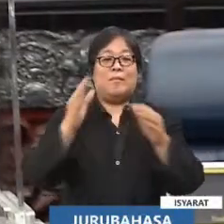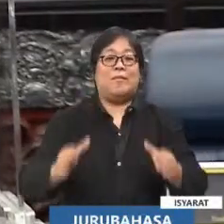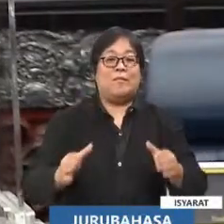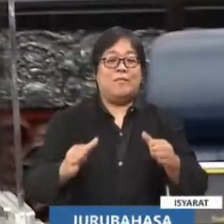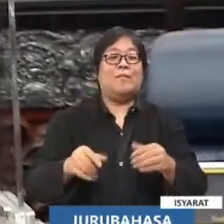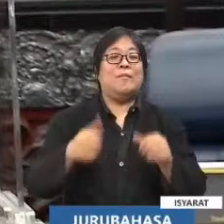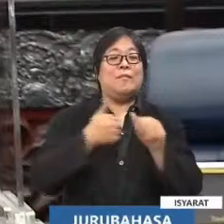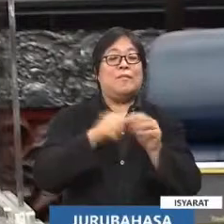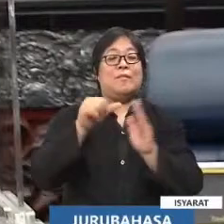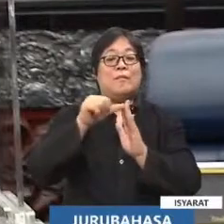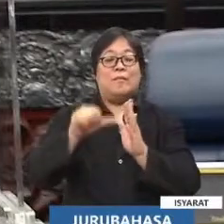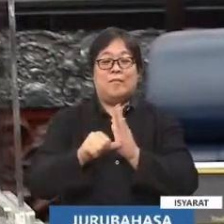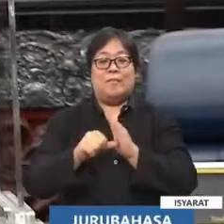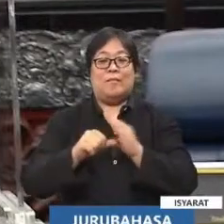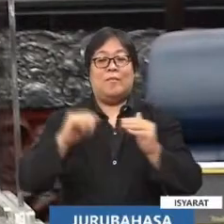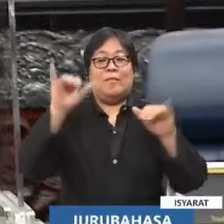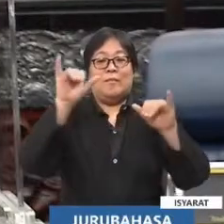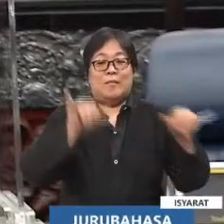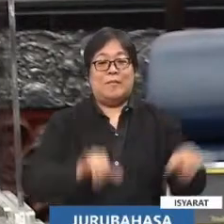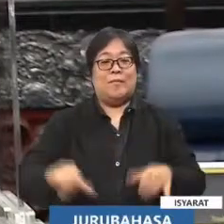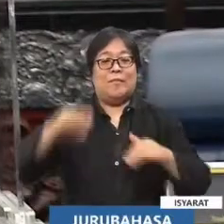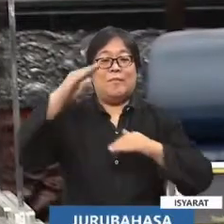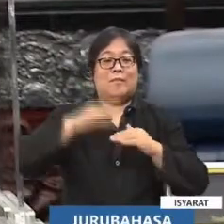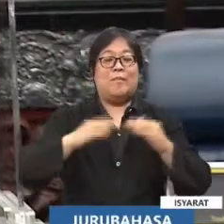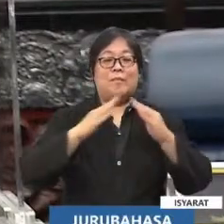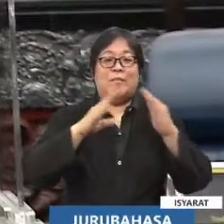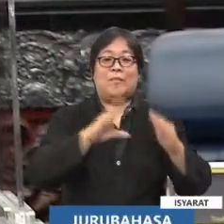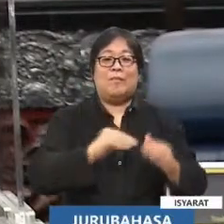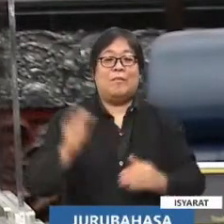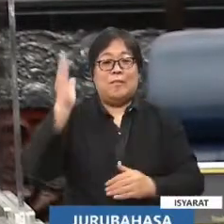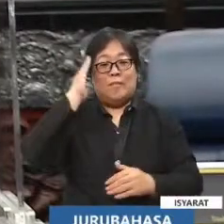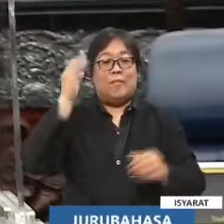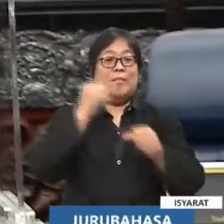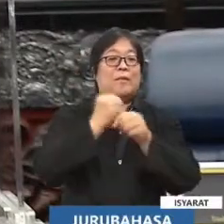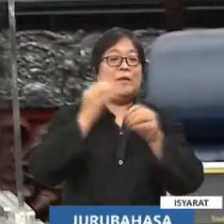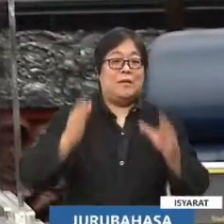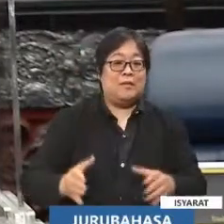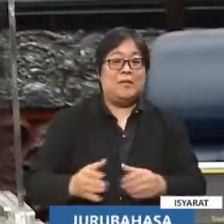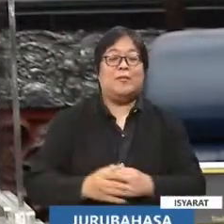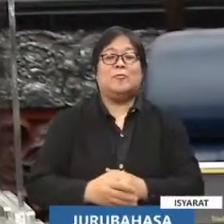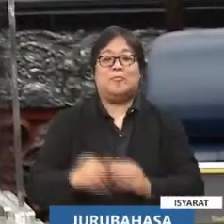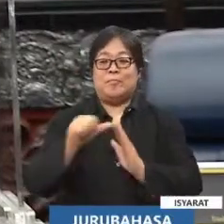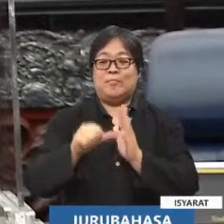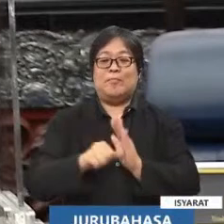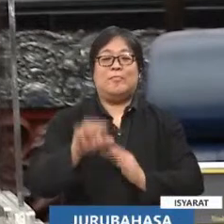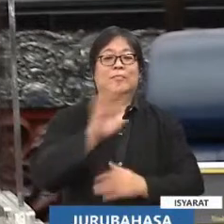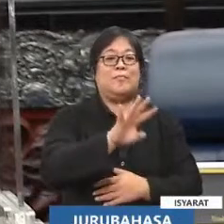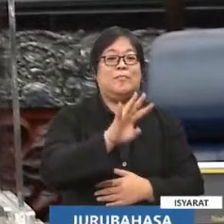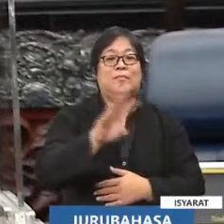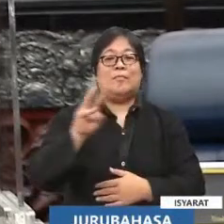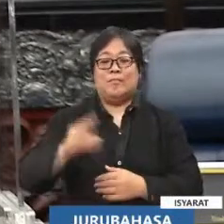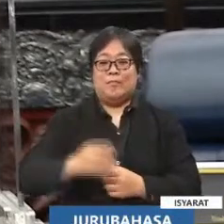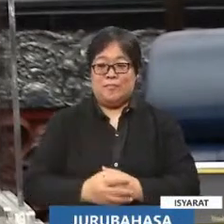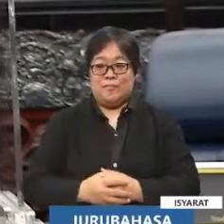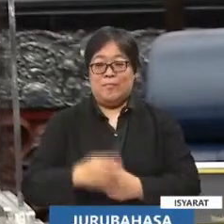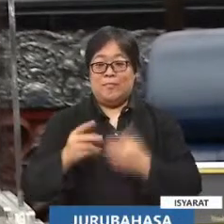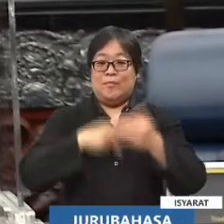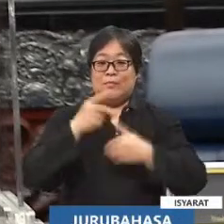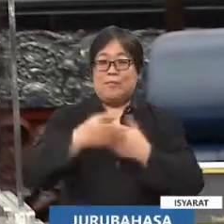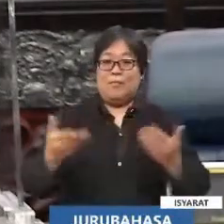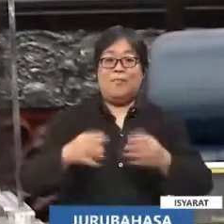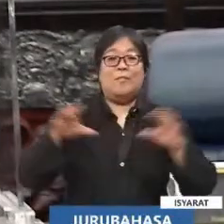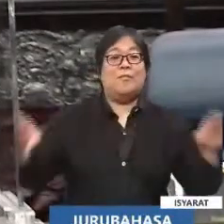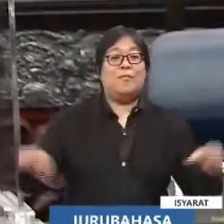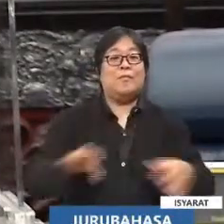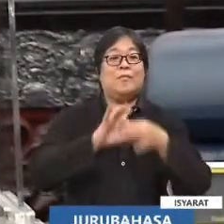hotel mengikut Akta Standard Minimum Perumahan, Penginapan dan Kemudahan Pekerja, iaitu Akta 446. Program ini